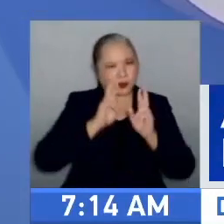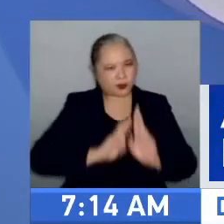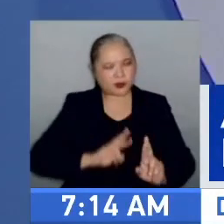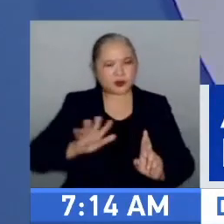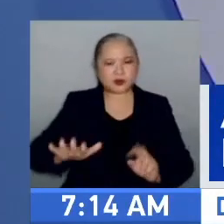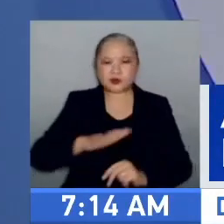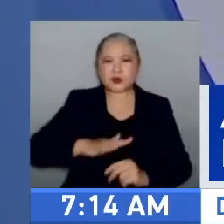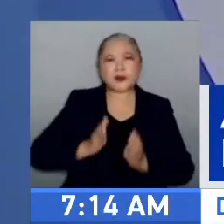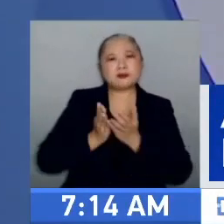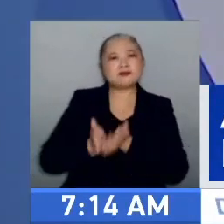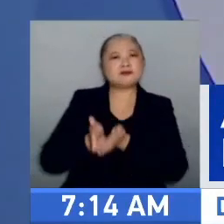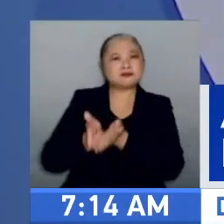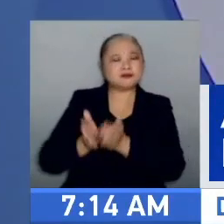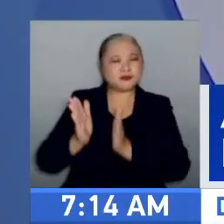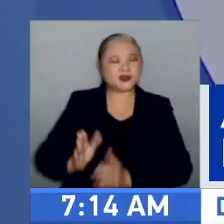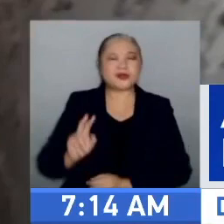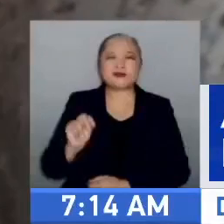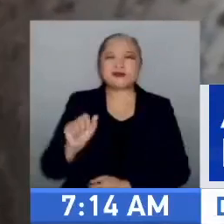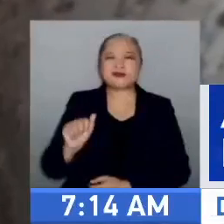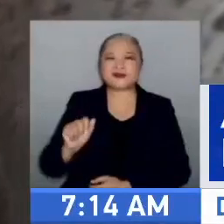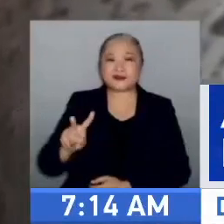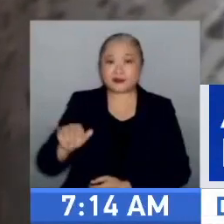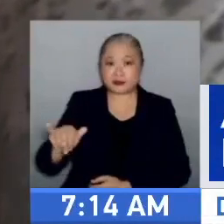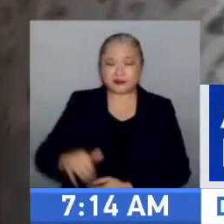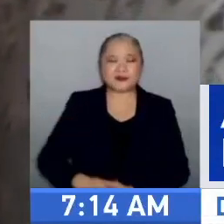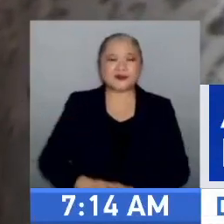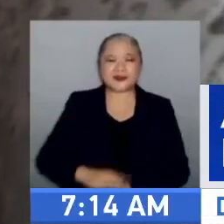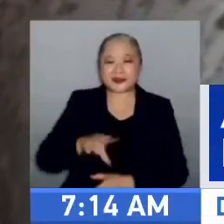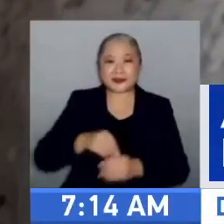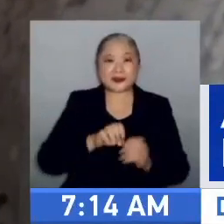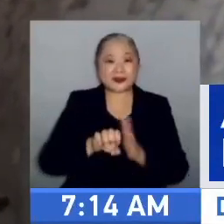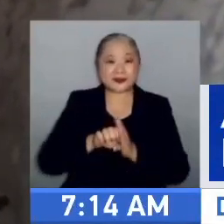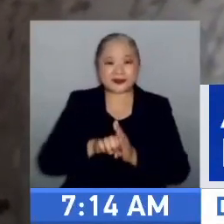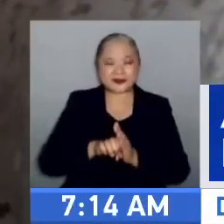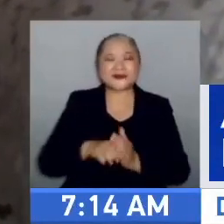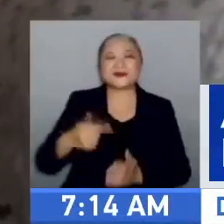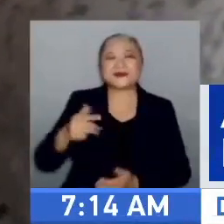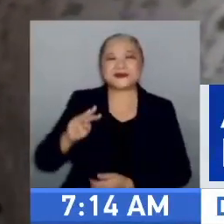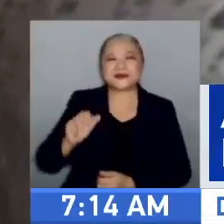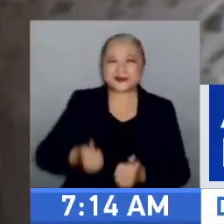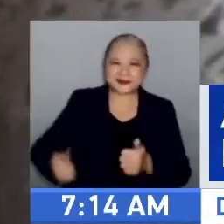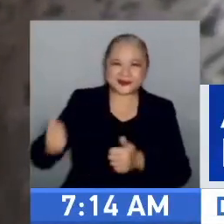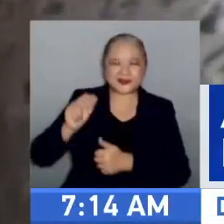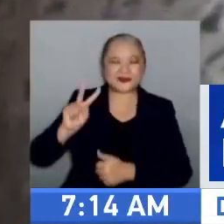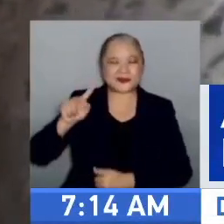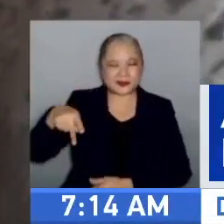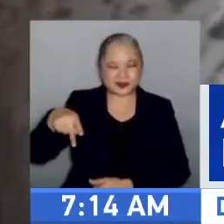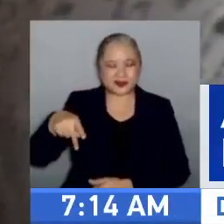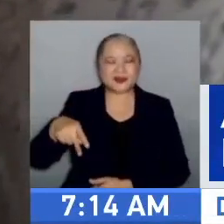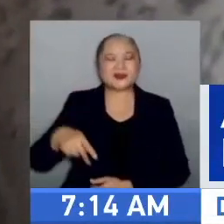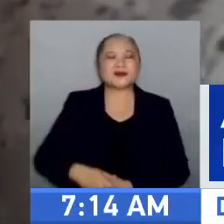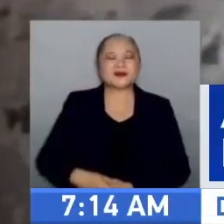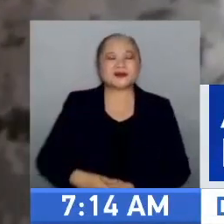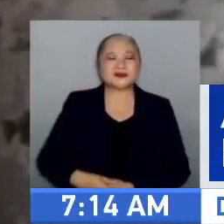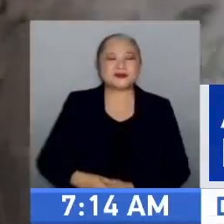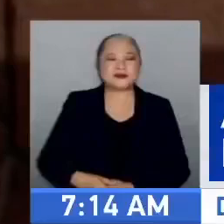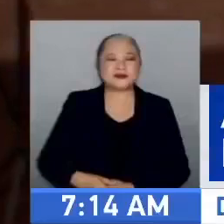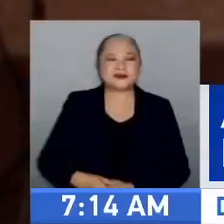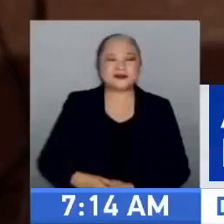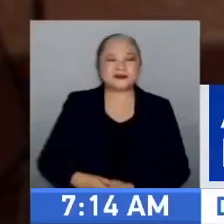sa Navy. Kabilang sa mga dumalo sa event si GMA International First Vice President and Head of Operations Joseph Jerome